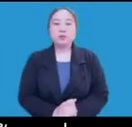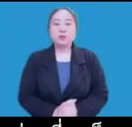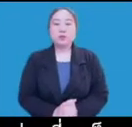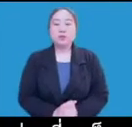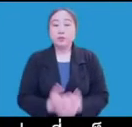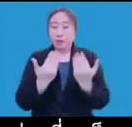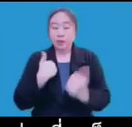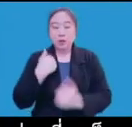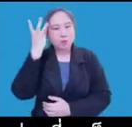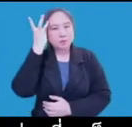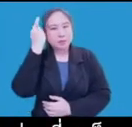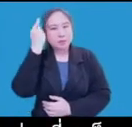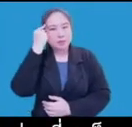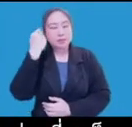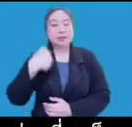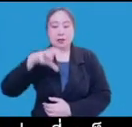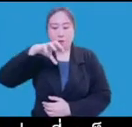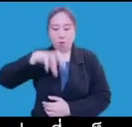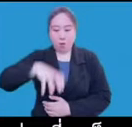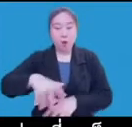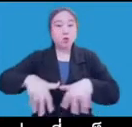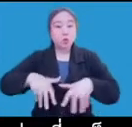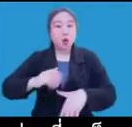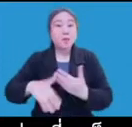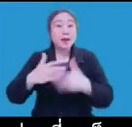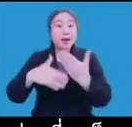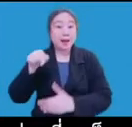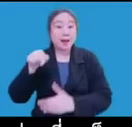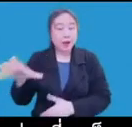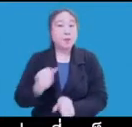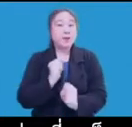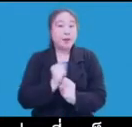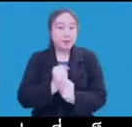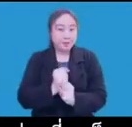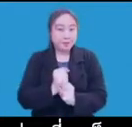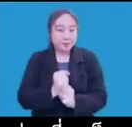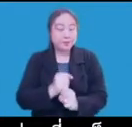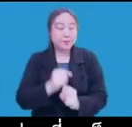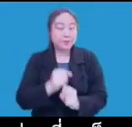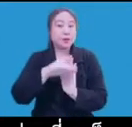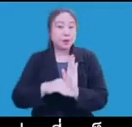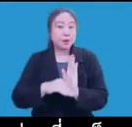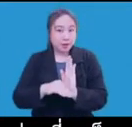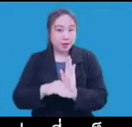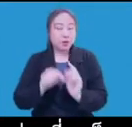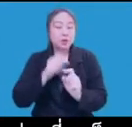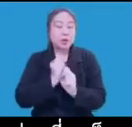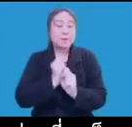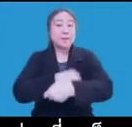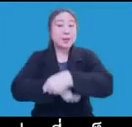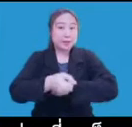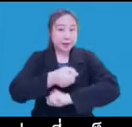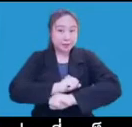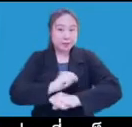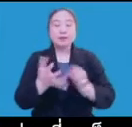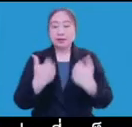นแนวคิดที่ทางกรมการแม่ชนเอามาใช้แล้วก็เป็นกลไกในระดับการปฏิบัตินะค